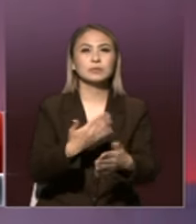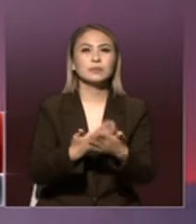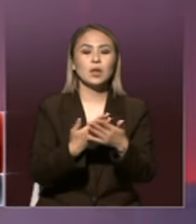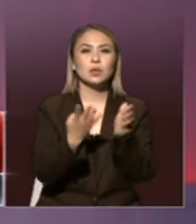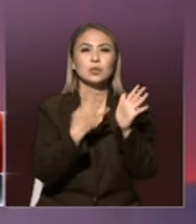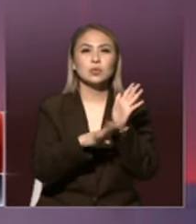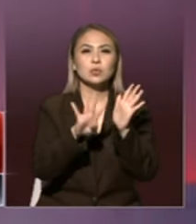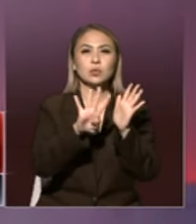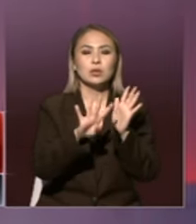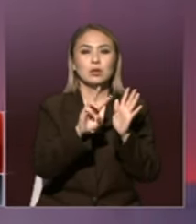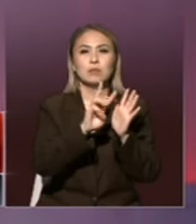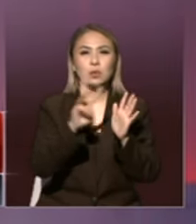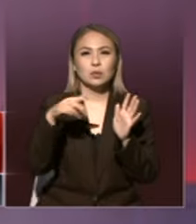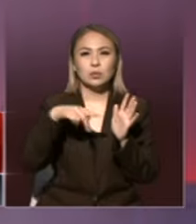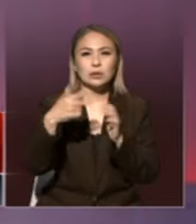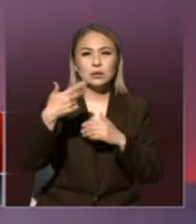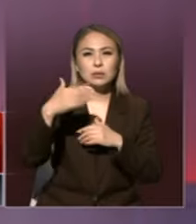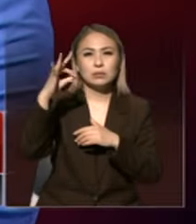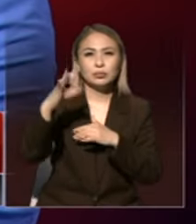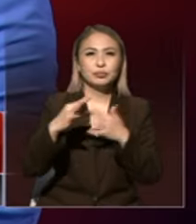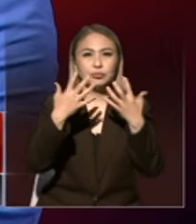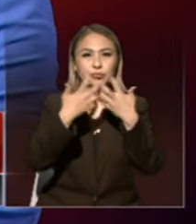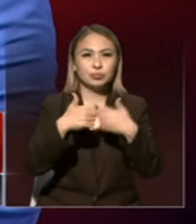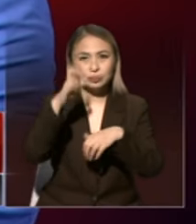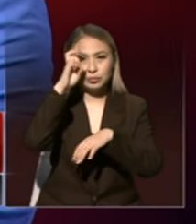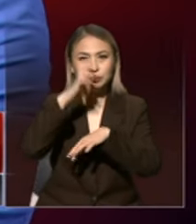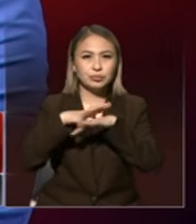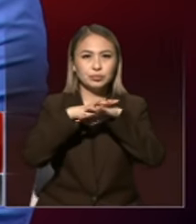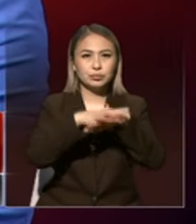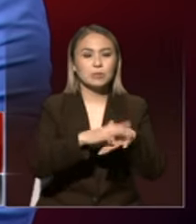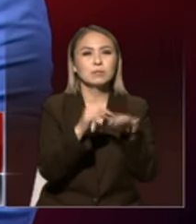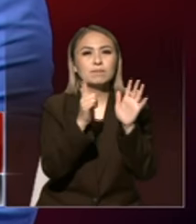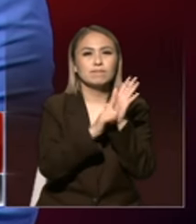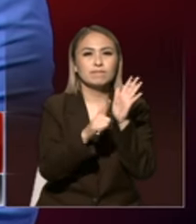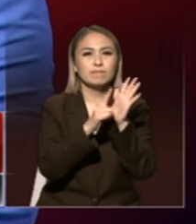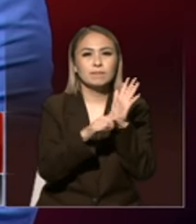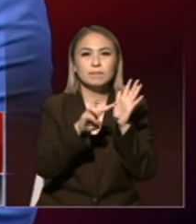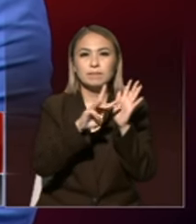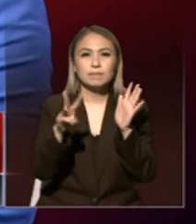94 миллионнан 30% субсидиясын есептеңіз. 70 миллион дейікші.